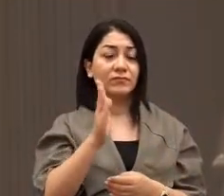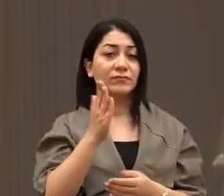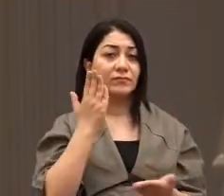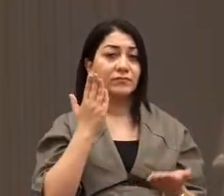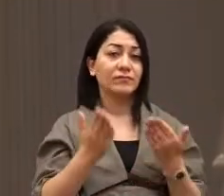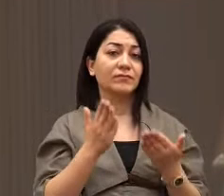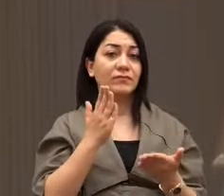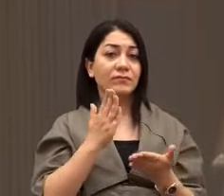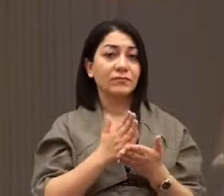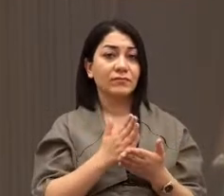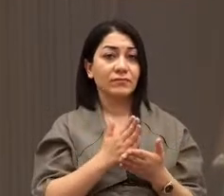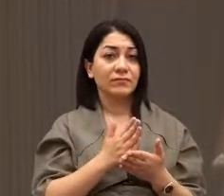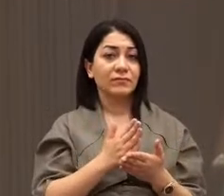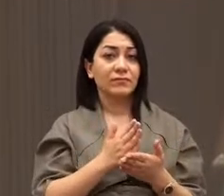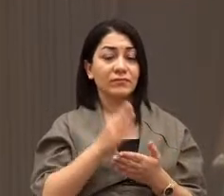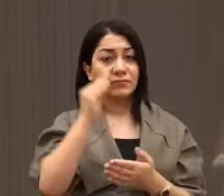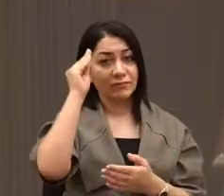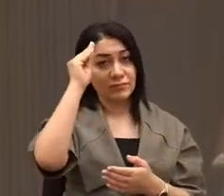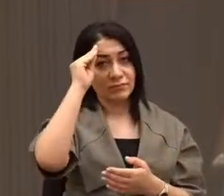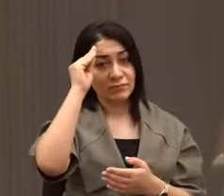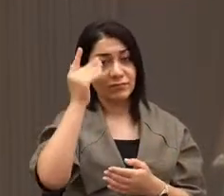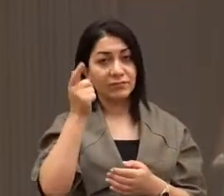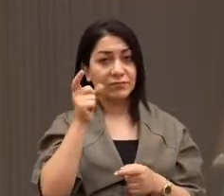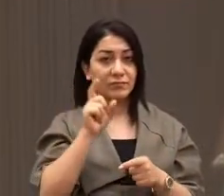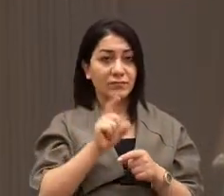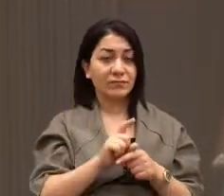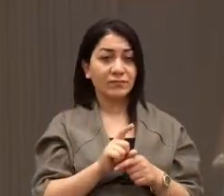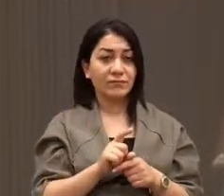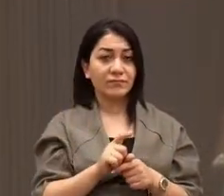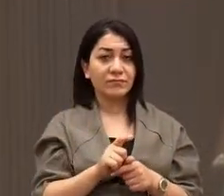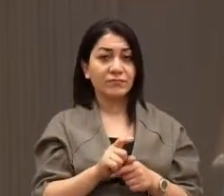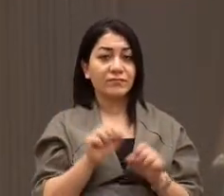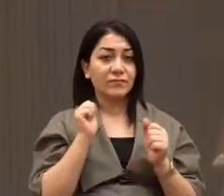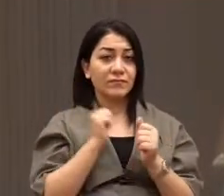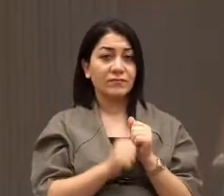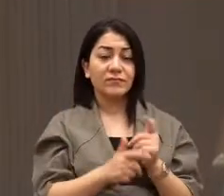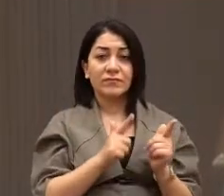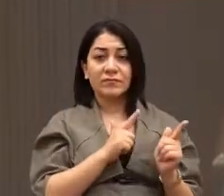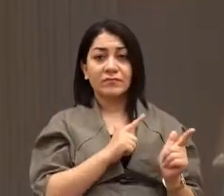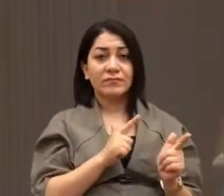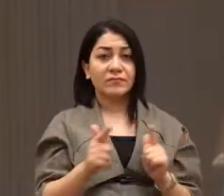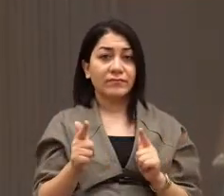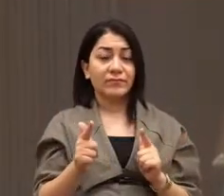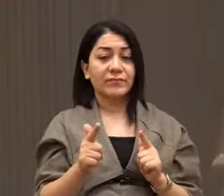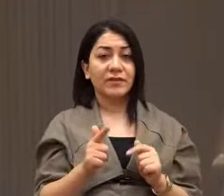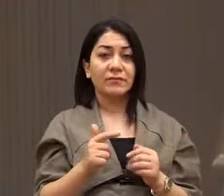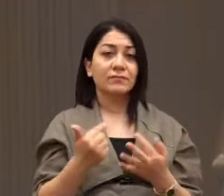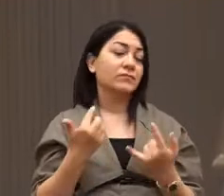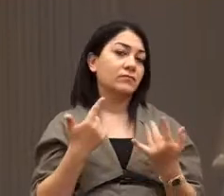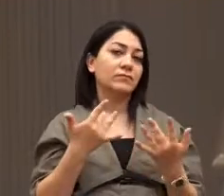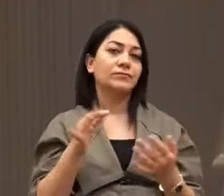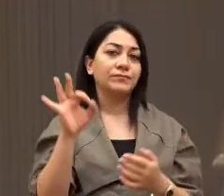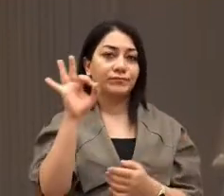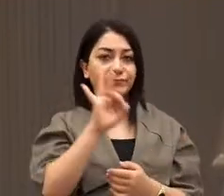եթե ունենք հիմիկվա գաղափար ևս ավելալ, միշտ բացենք։ Չափելության մասով